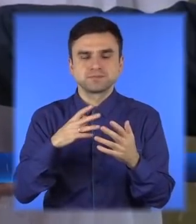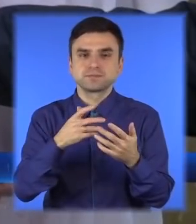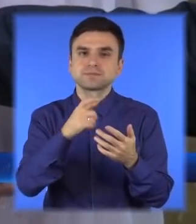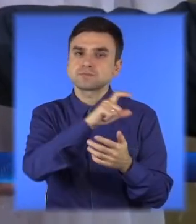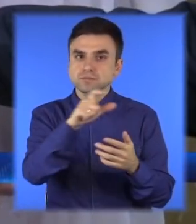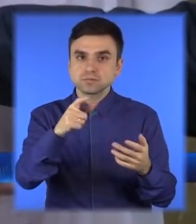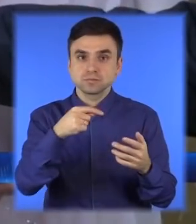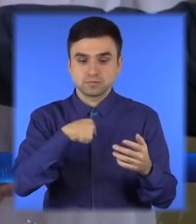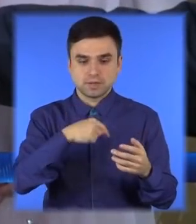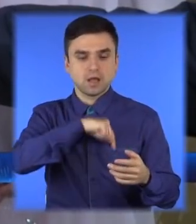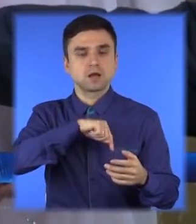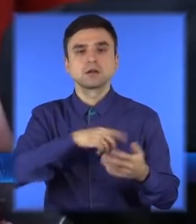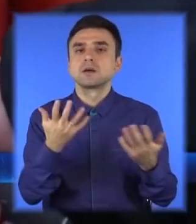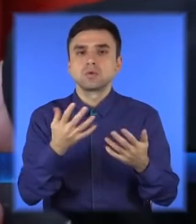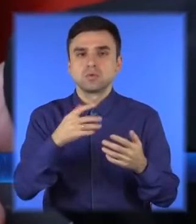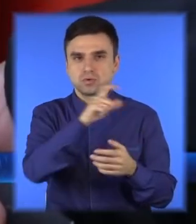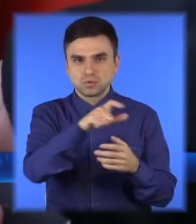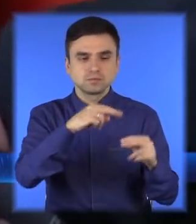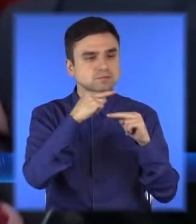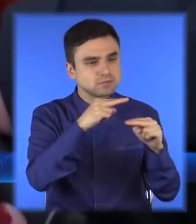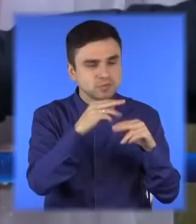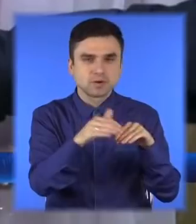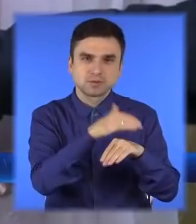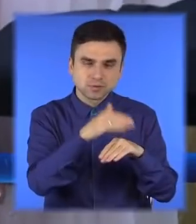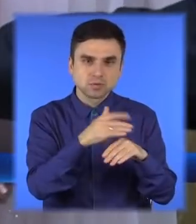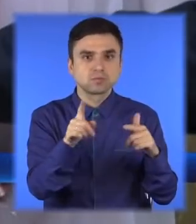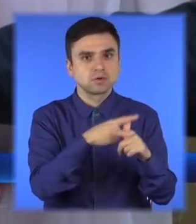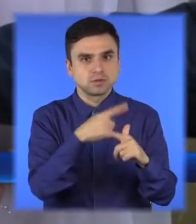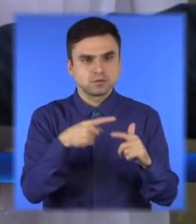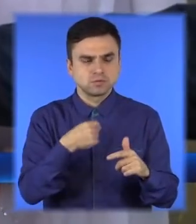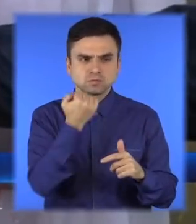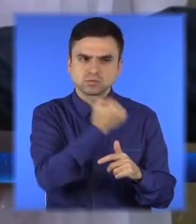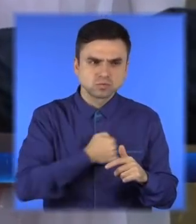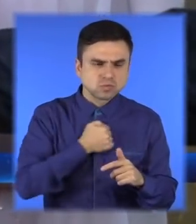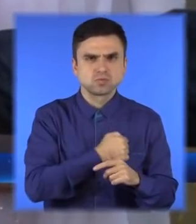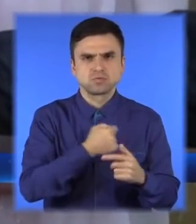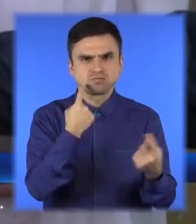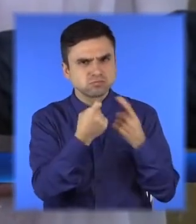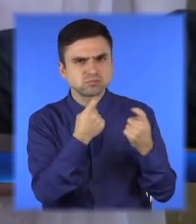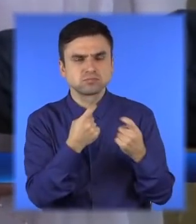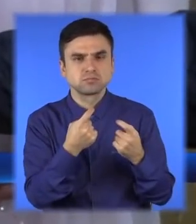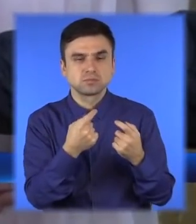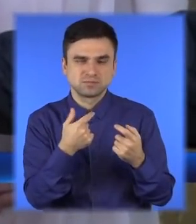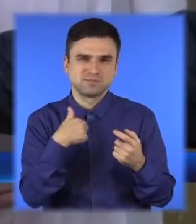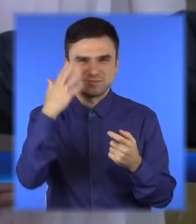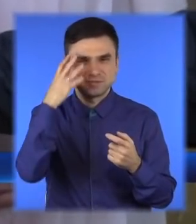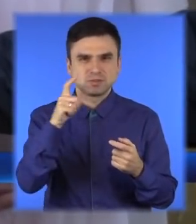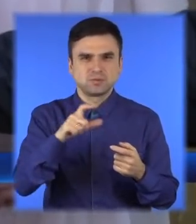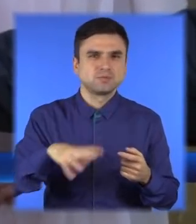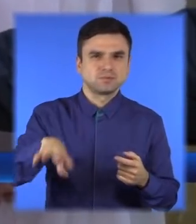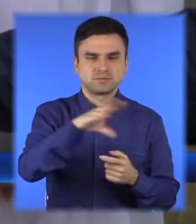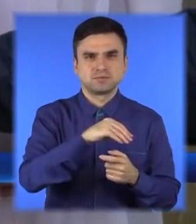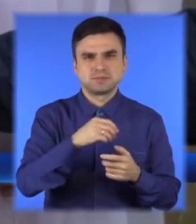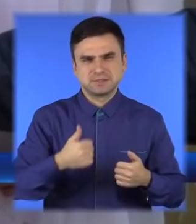або злость, ну, агресивність. Ми хочемо всім пожелати бути завжди успішним, не зупинятися на досягнутому